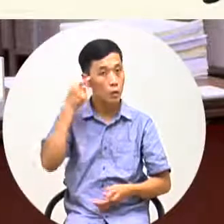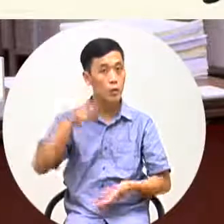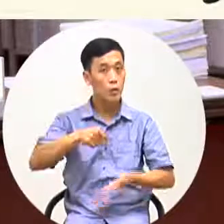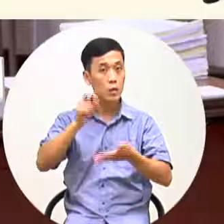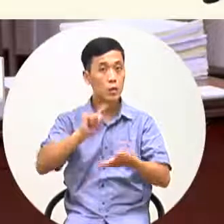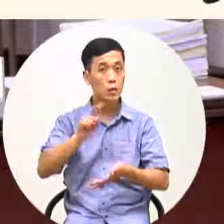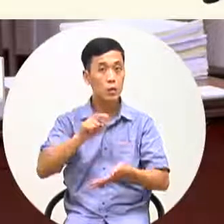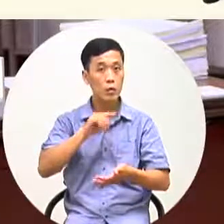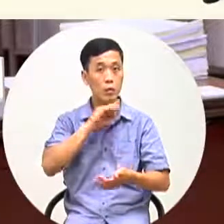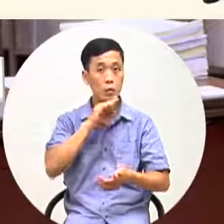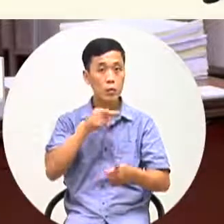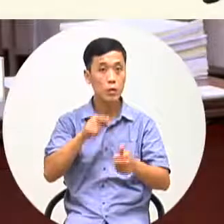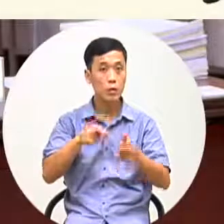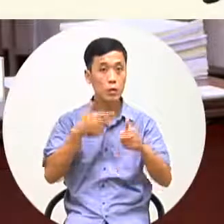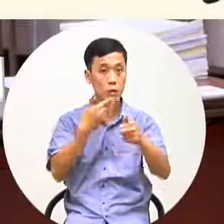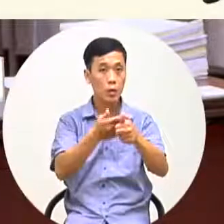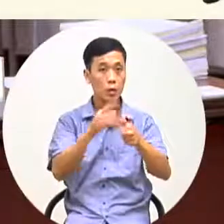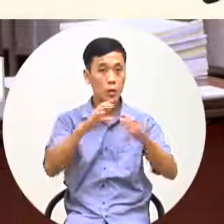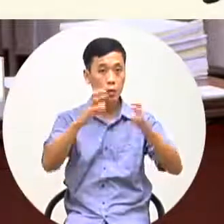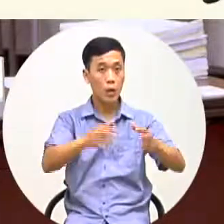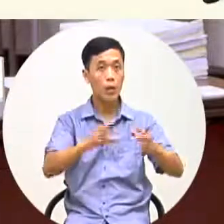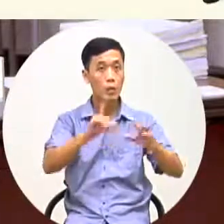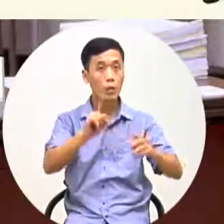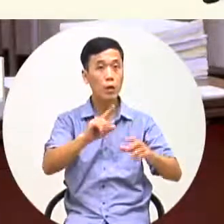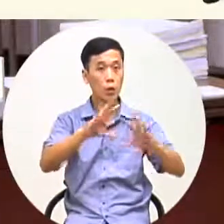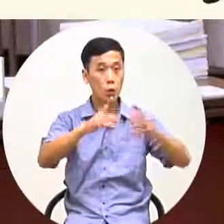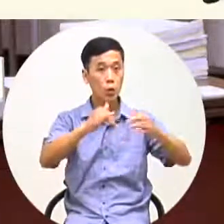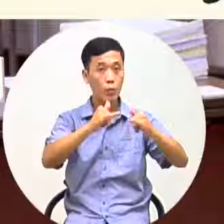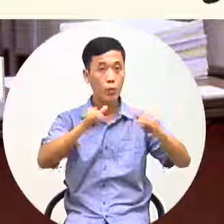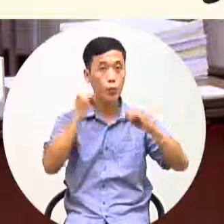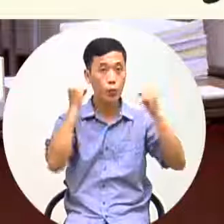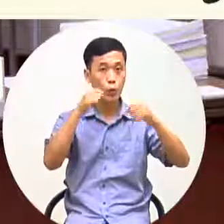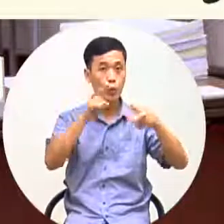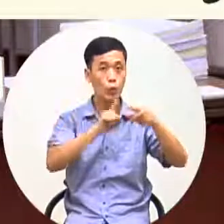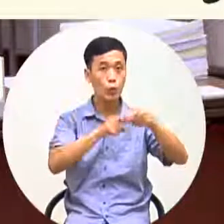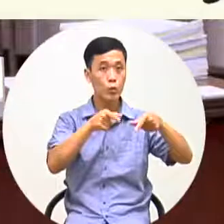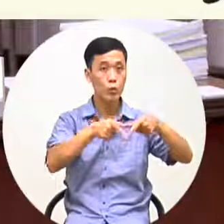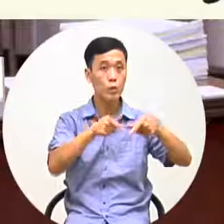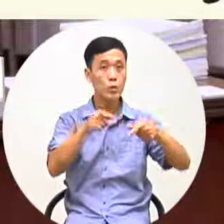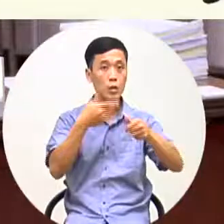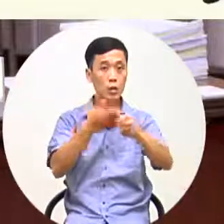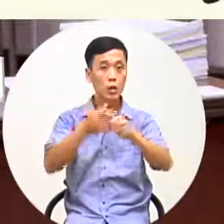心，对不对？予咱即个凤山吼邻近哦，